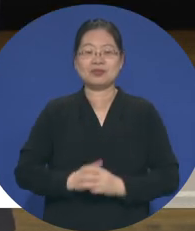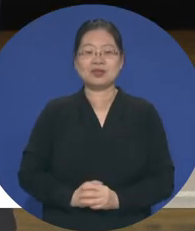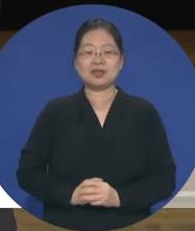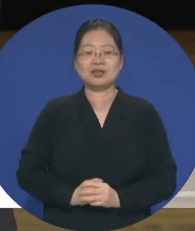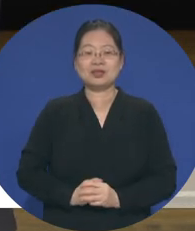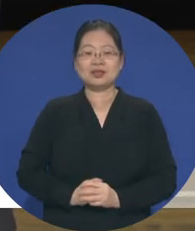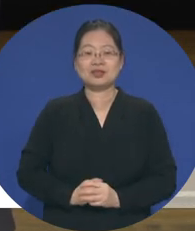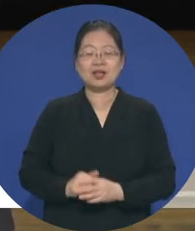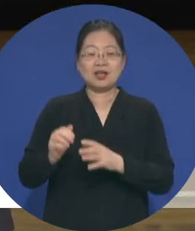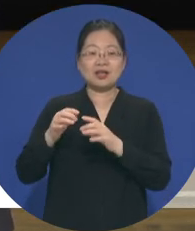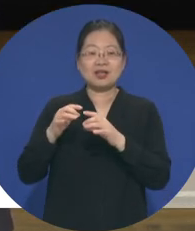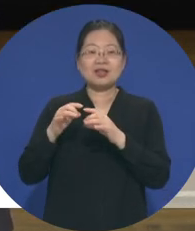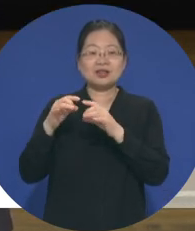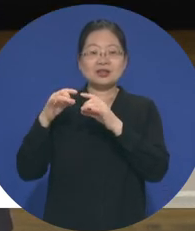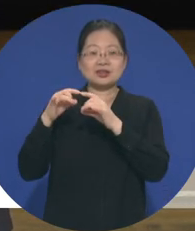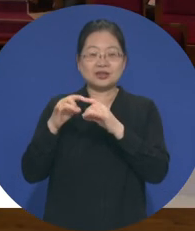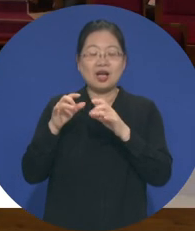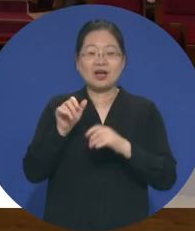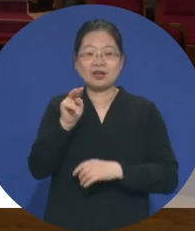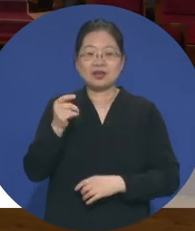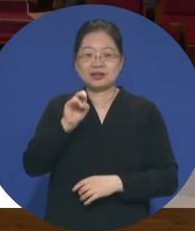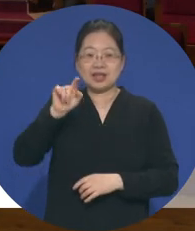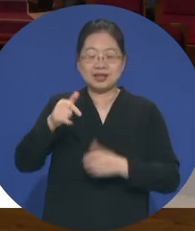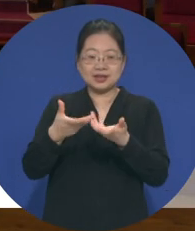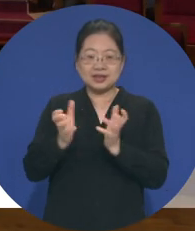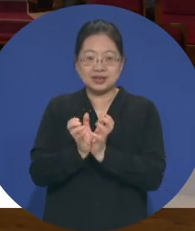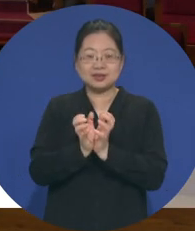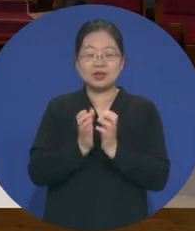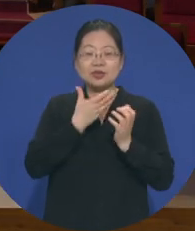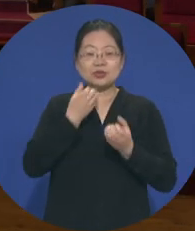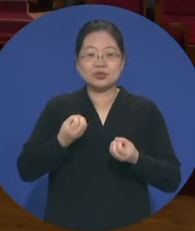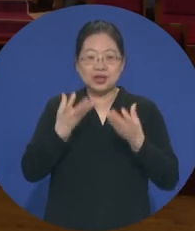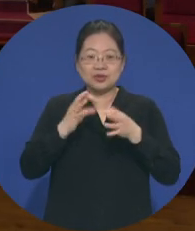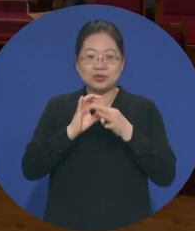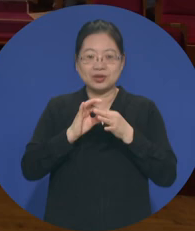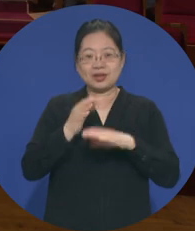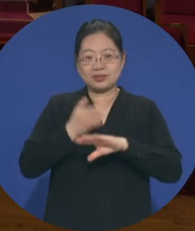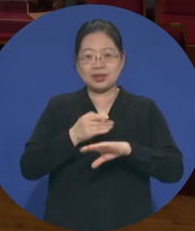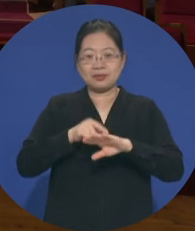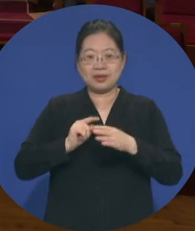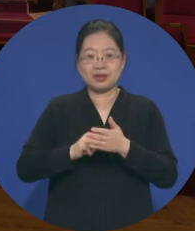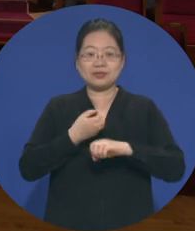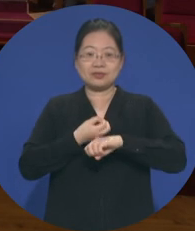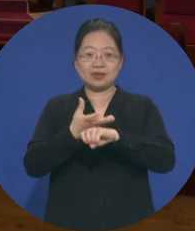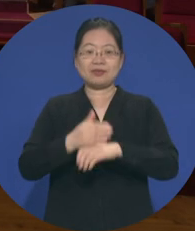전자현악팀 축하 공연을 통해 예비군에 대한 감사의 마음을 전했습니다.